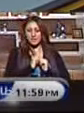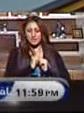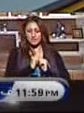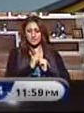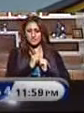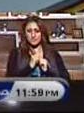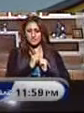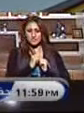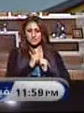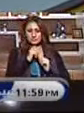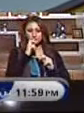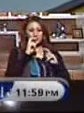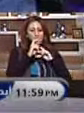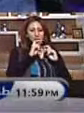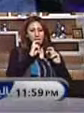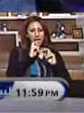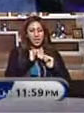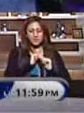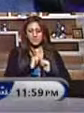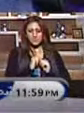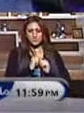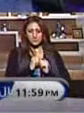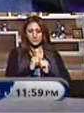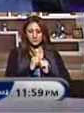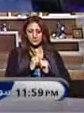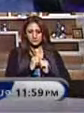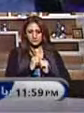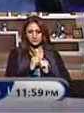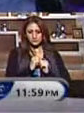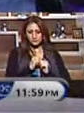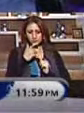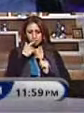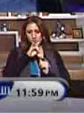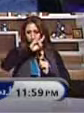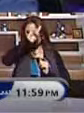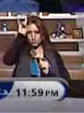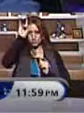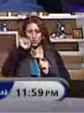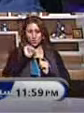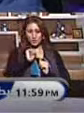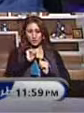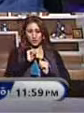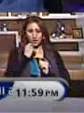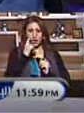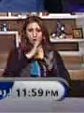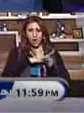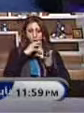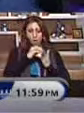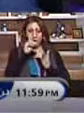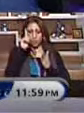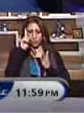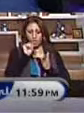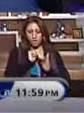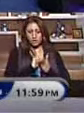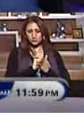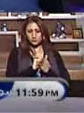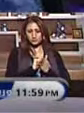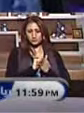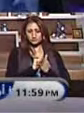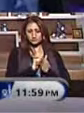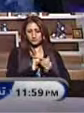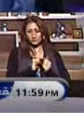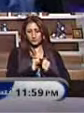ما اعتى خلقه ابليس يعني اولا يعني